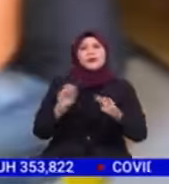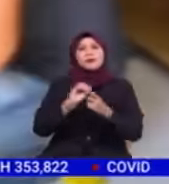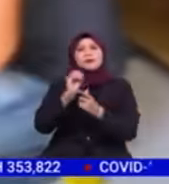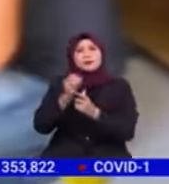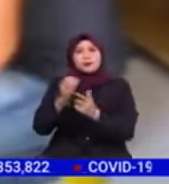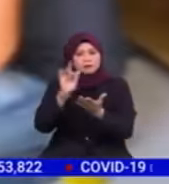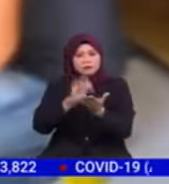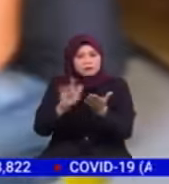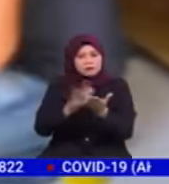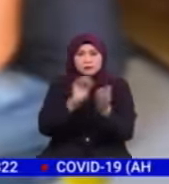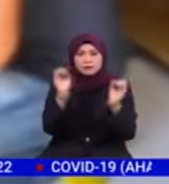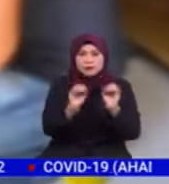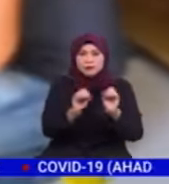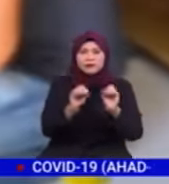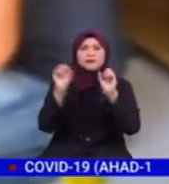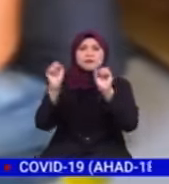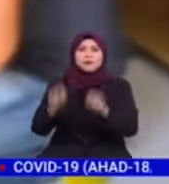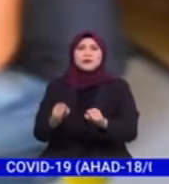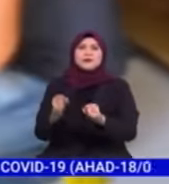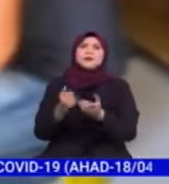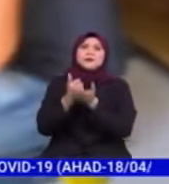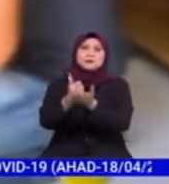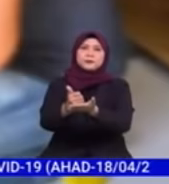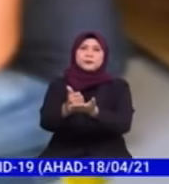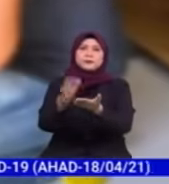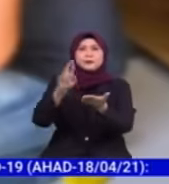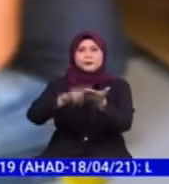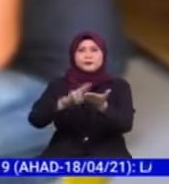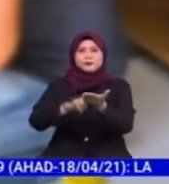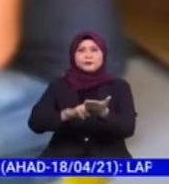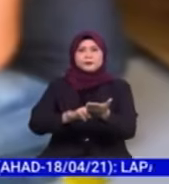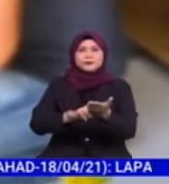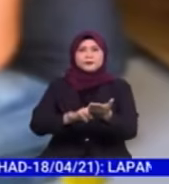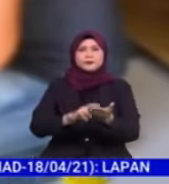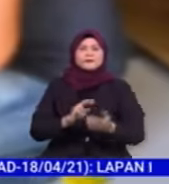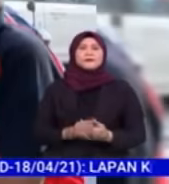aplikasi My Sejahtera hai hai